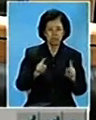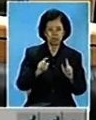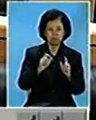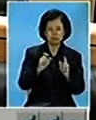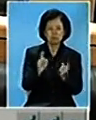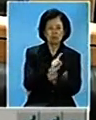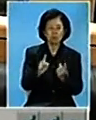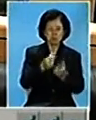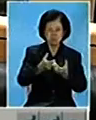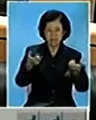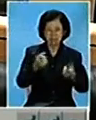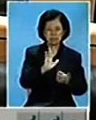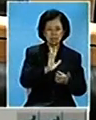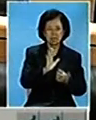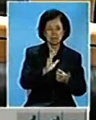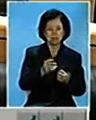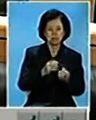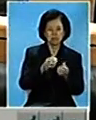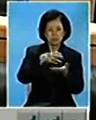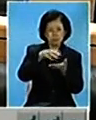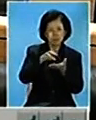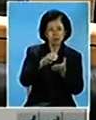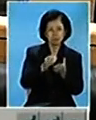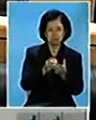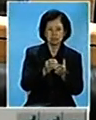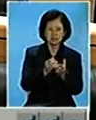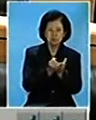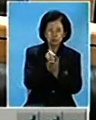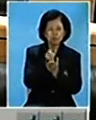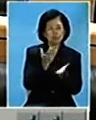ม่ออกว่าไอ้นี้เป็นการวิจารณ์ด้วยความเป็นธรรมหรือเป็นการด่า